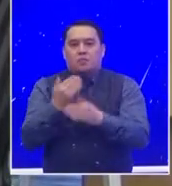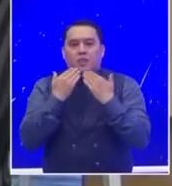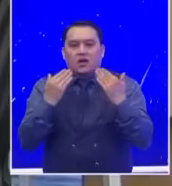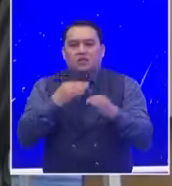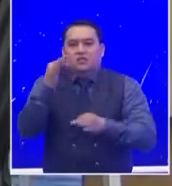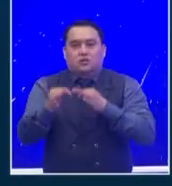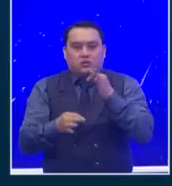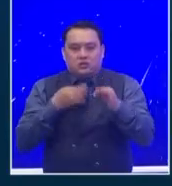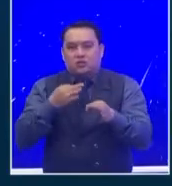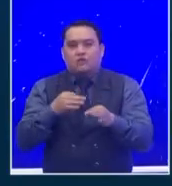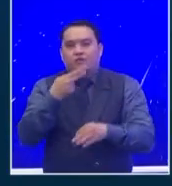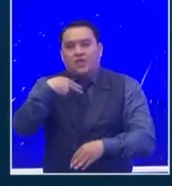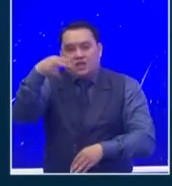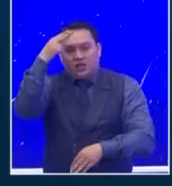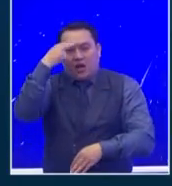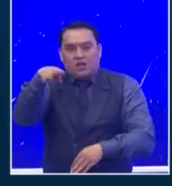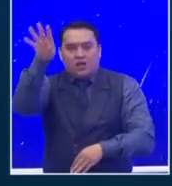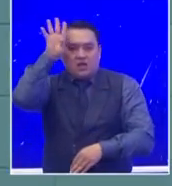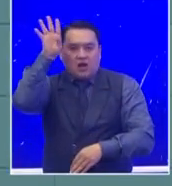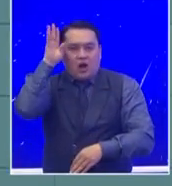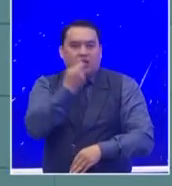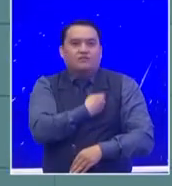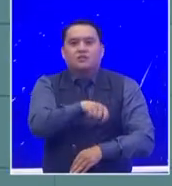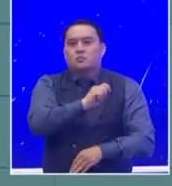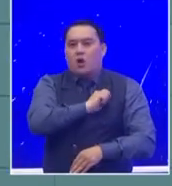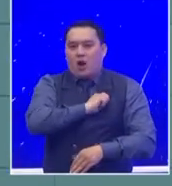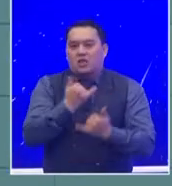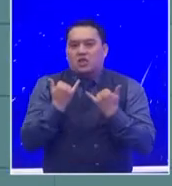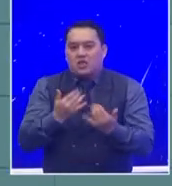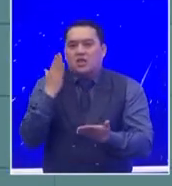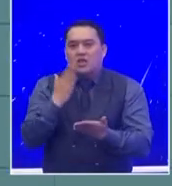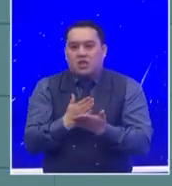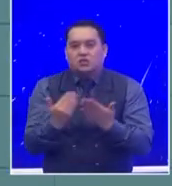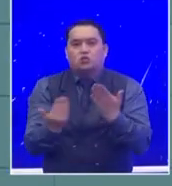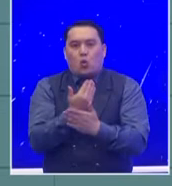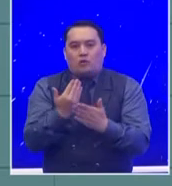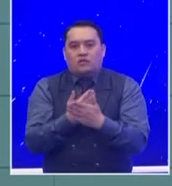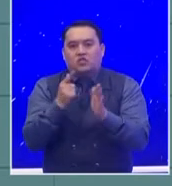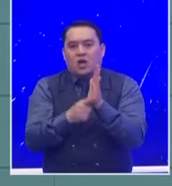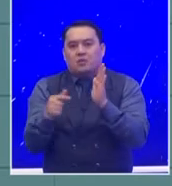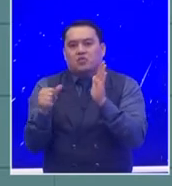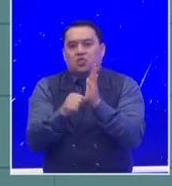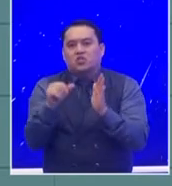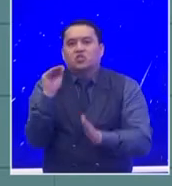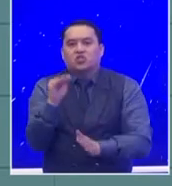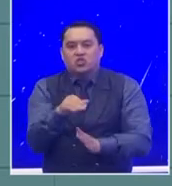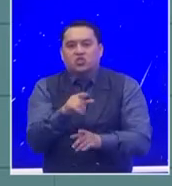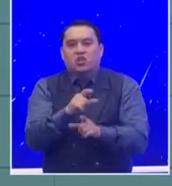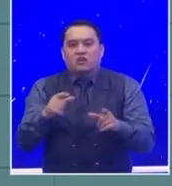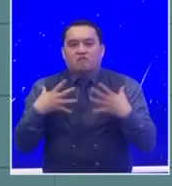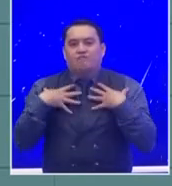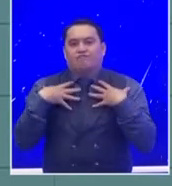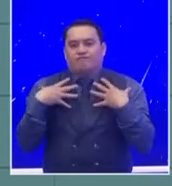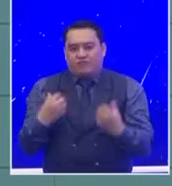последние сутки зафиксировано в Италии, Иране и Испании. Есть и хорошие новости. 76,5 тысяч